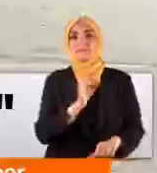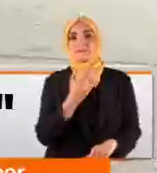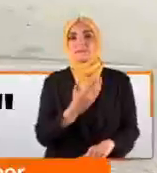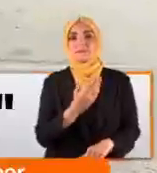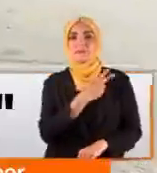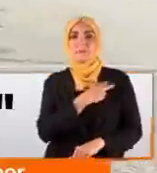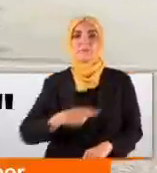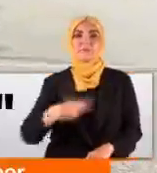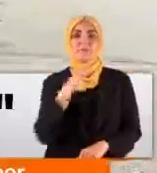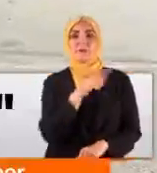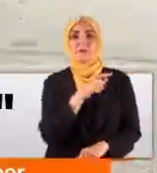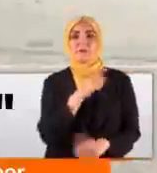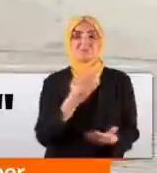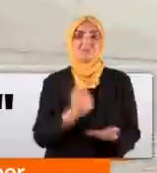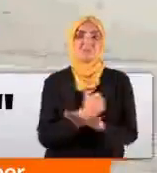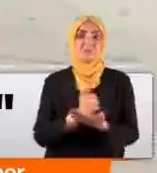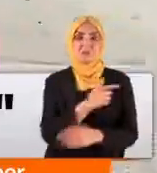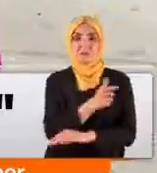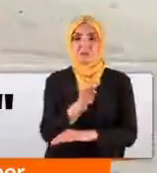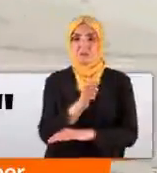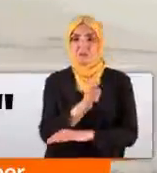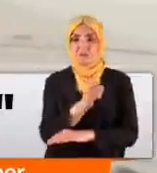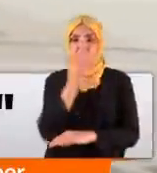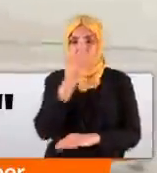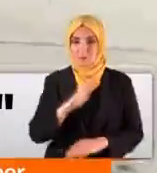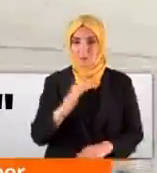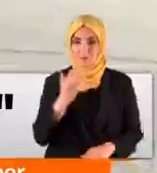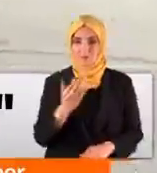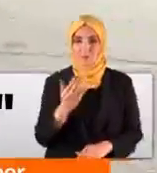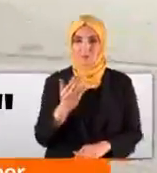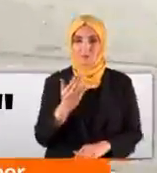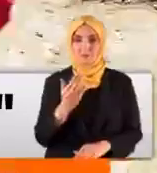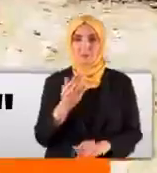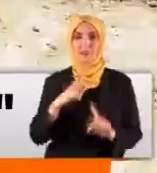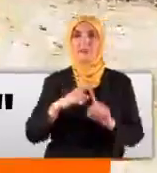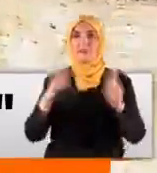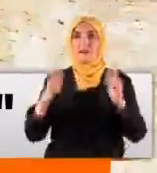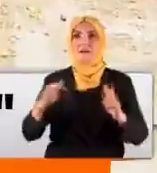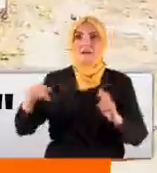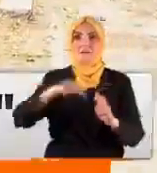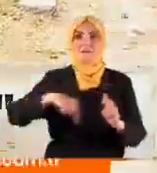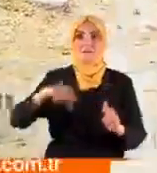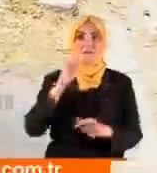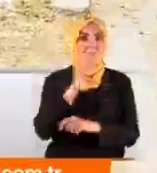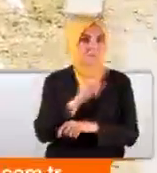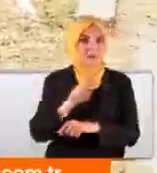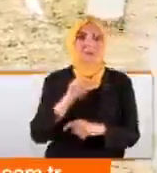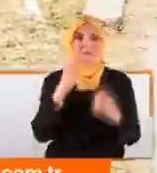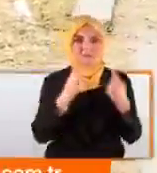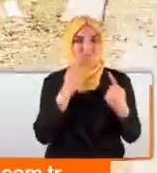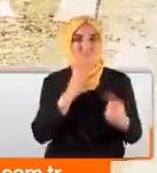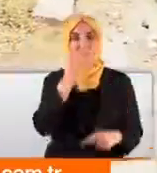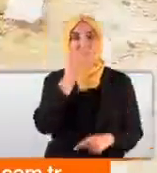gidiyor zaten. Yani ne ilaçlaması, zaten bu tahtakaleye bakım yok. Peki ama sivrisinekler neden bu